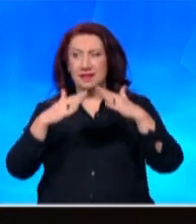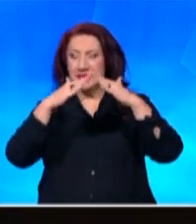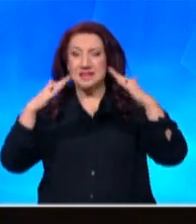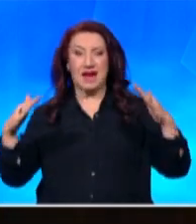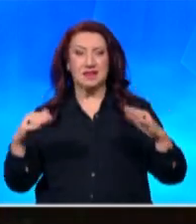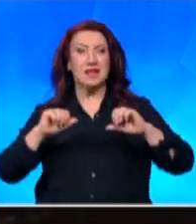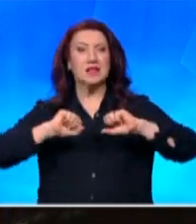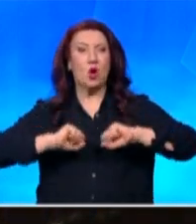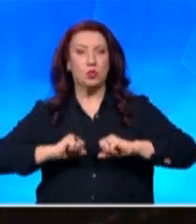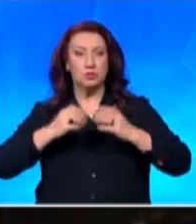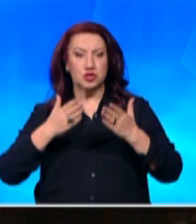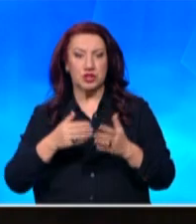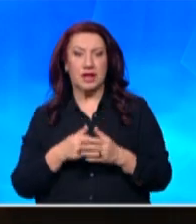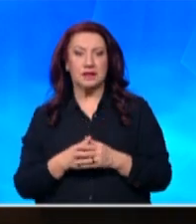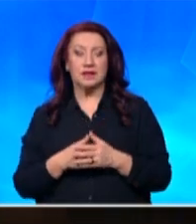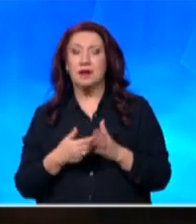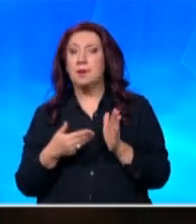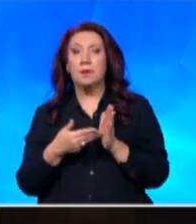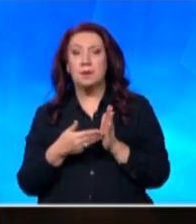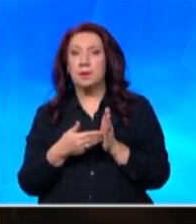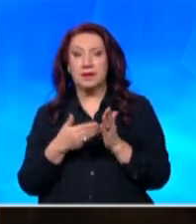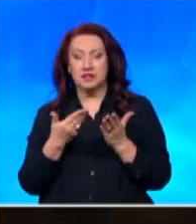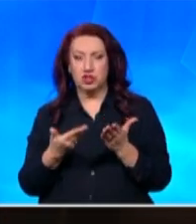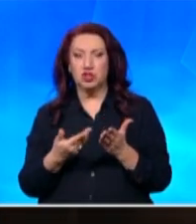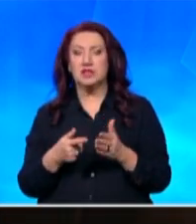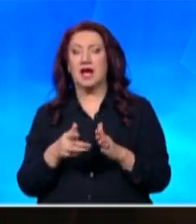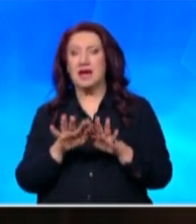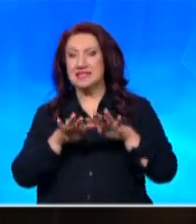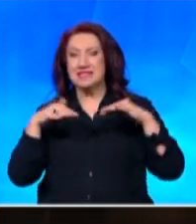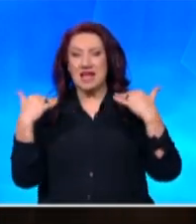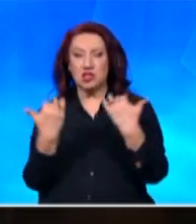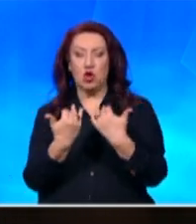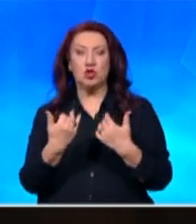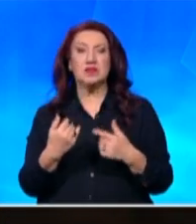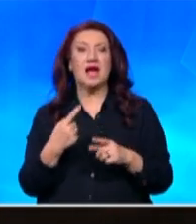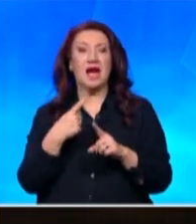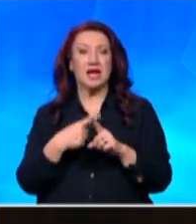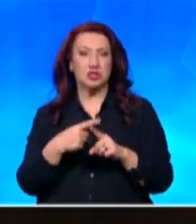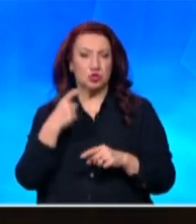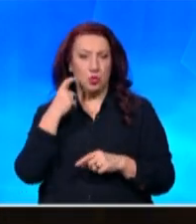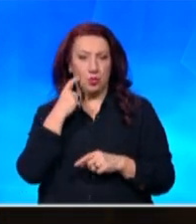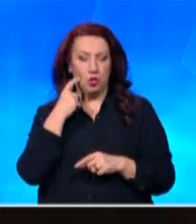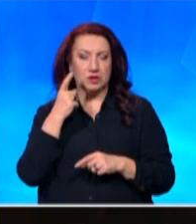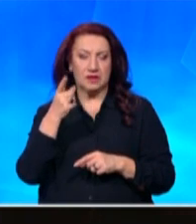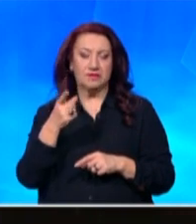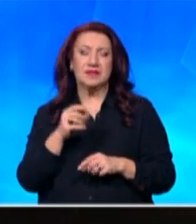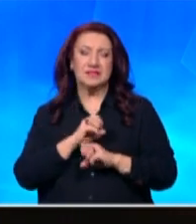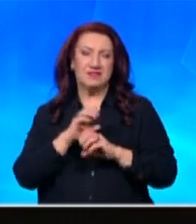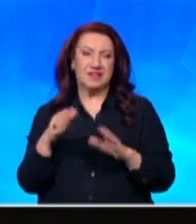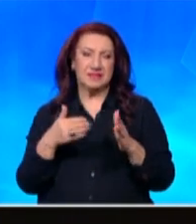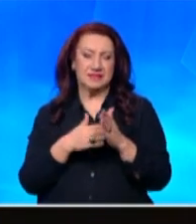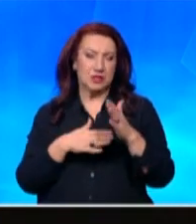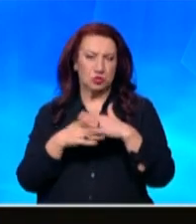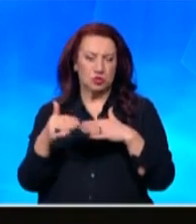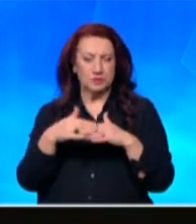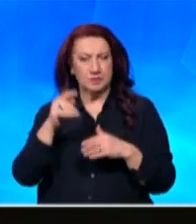общината, а причината е именно стадион Христо Ботев, известен като колежа, и строителството му най-вече заради съмненията